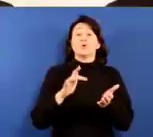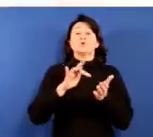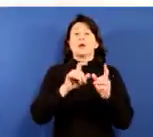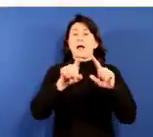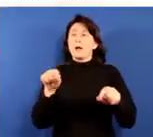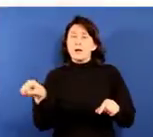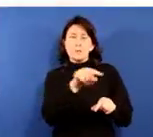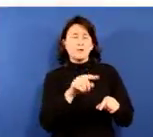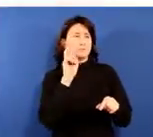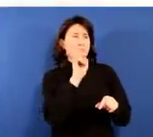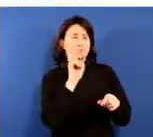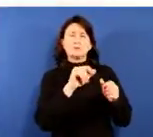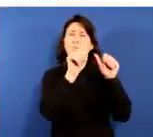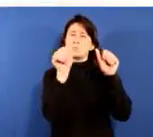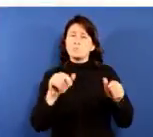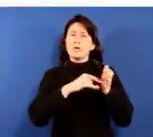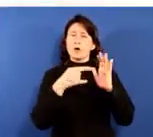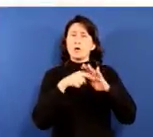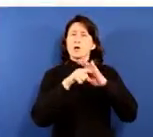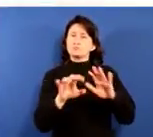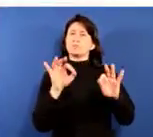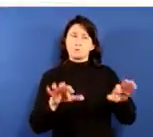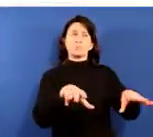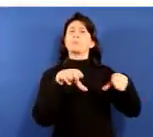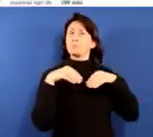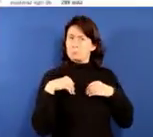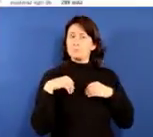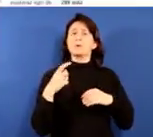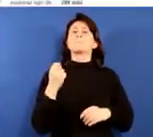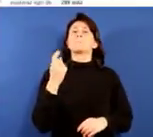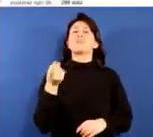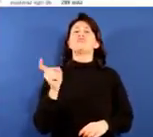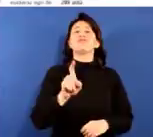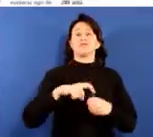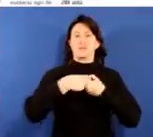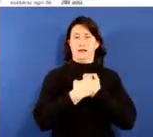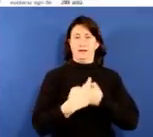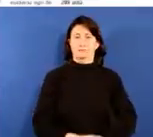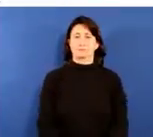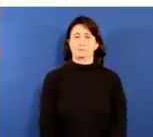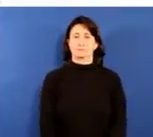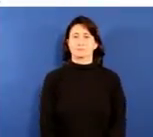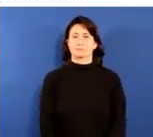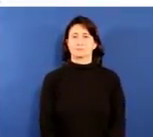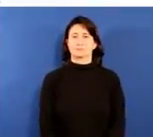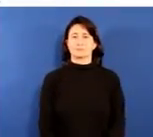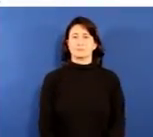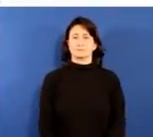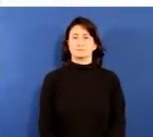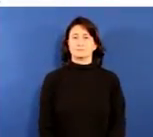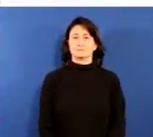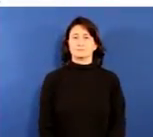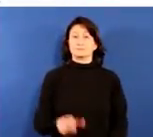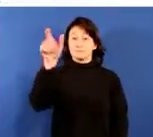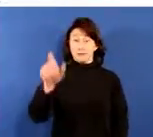ditu, bistaratzen eta irakurtzen erraza den formatu bat erabilita. Aristondok bizkaieren taldeak egindako lana nabarmentzeaz